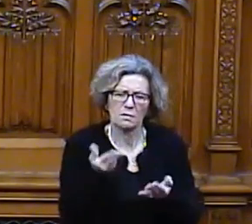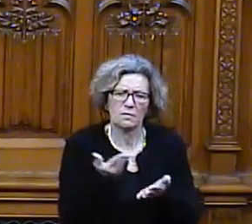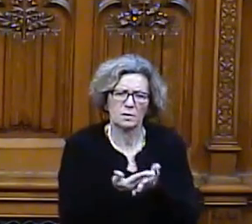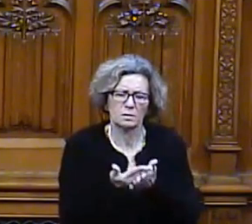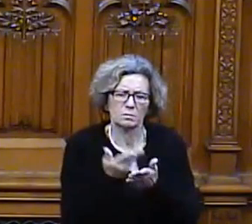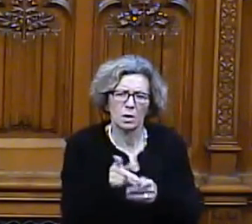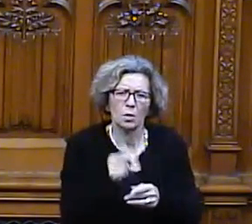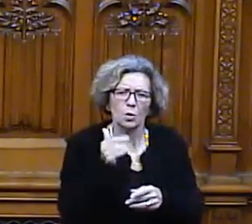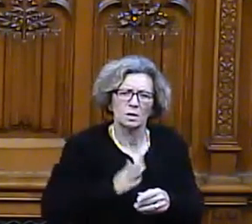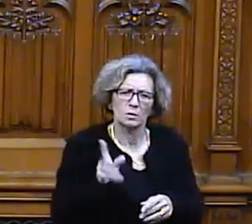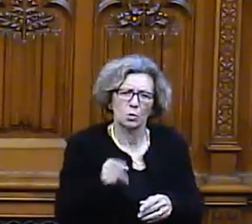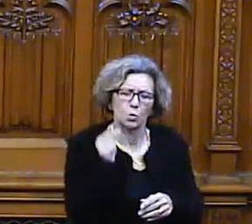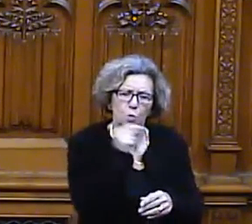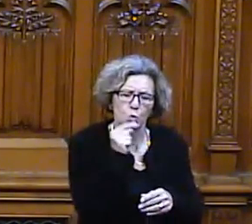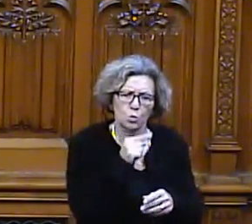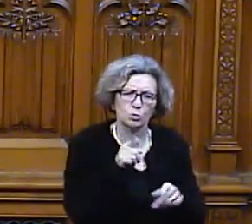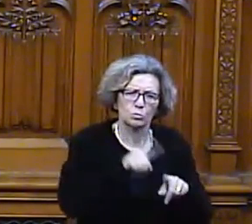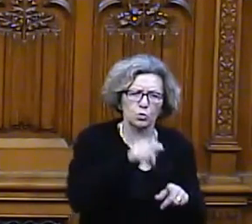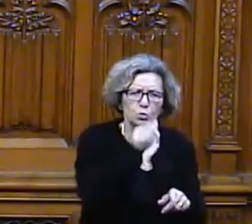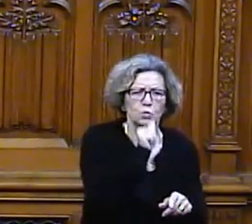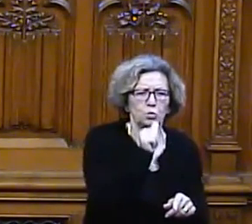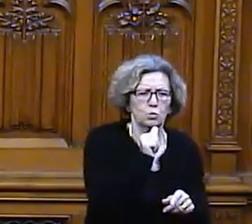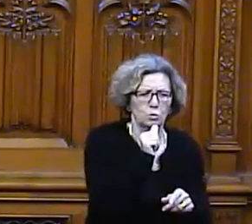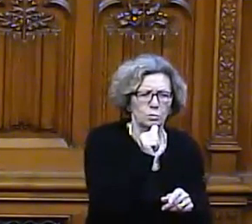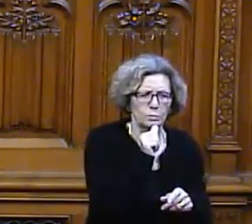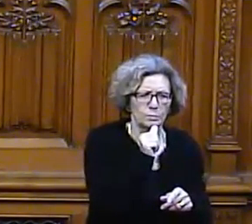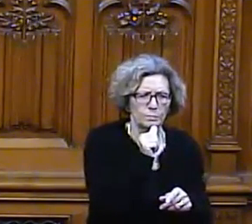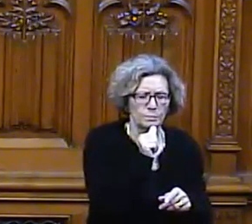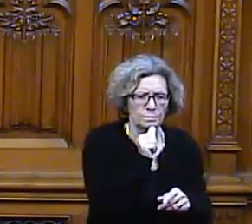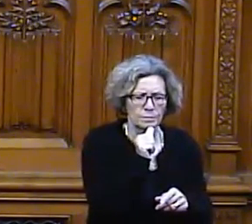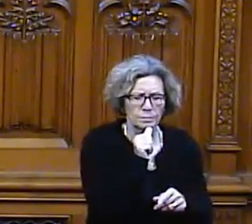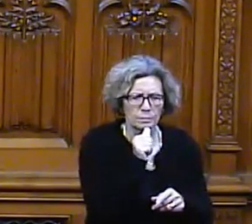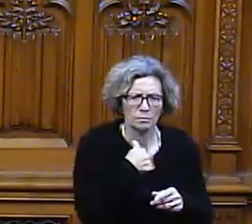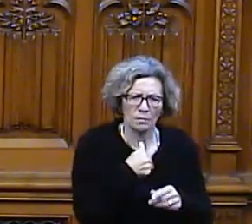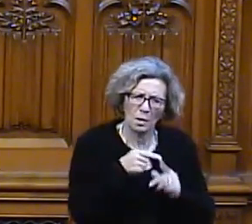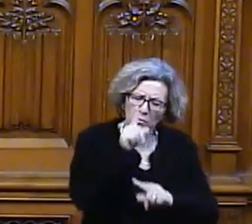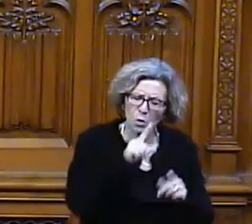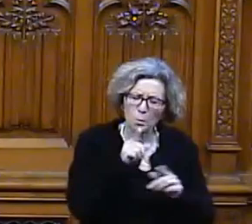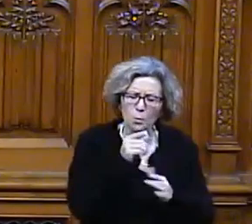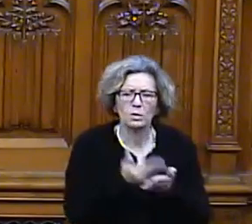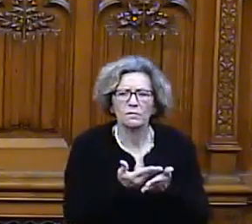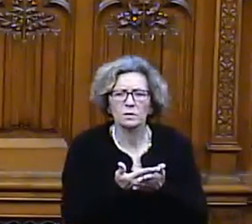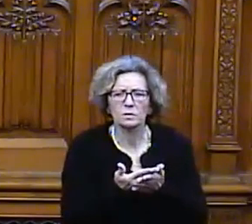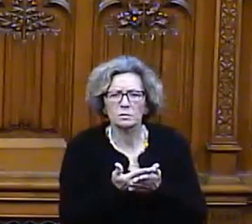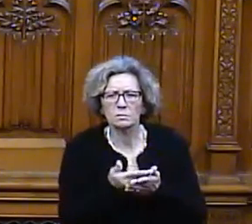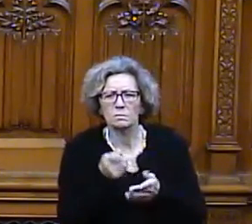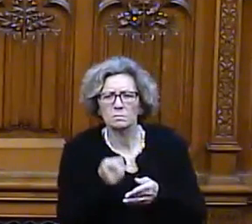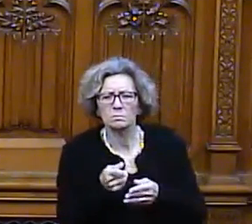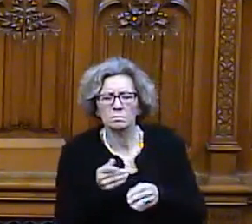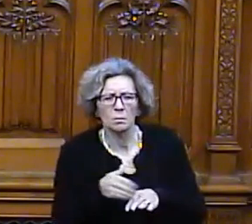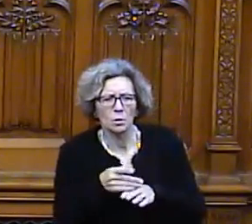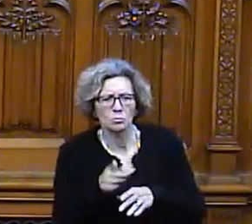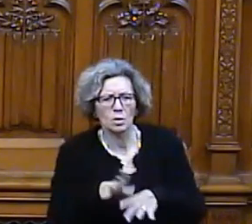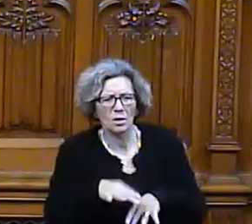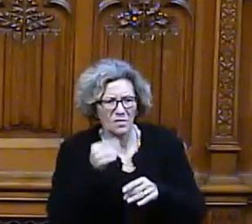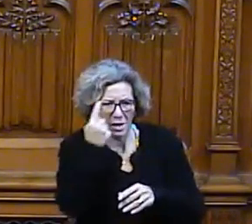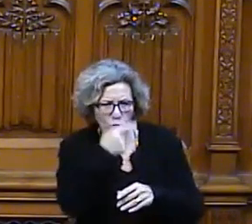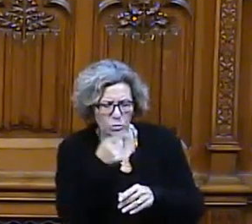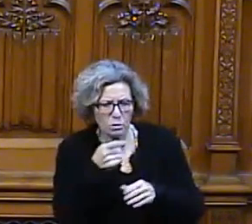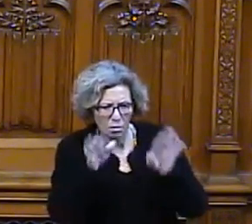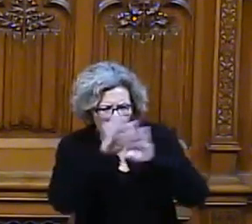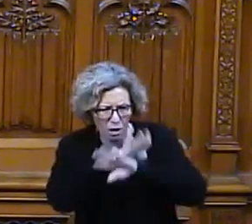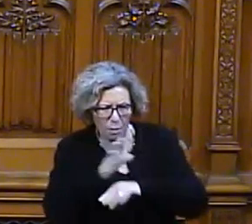auf Seiten von Rot und Grün. Ich habe das vermutet, als beispielsweise am Wahlsonntag am